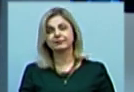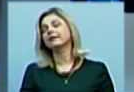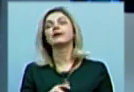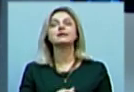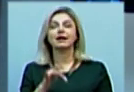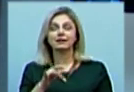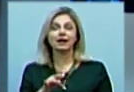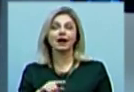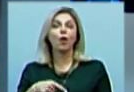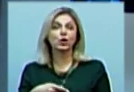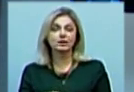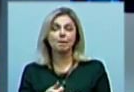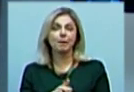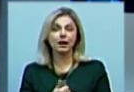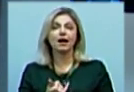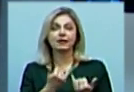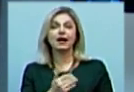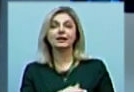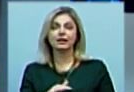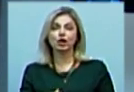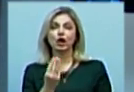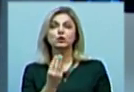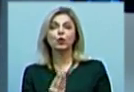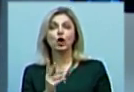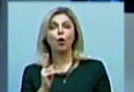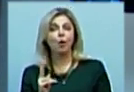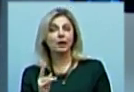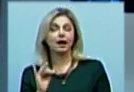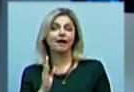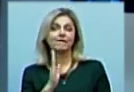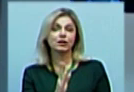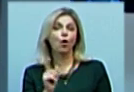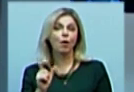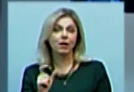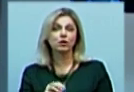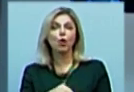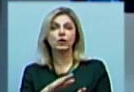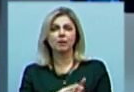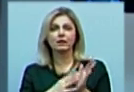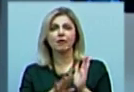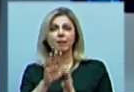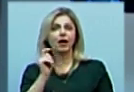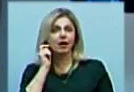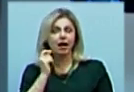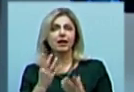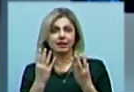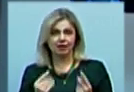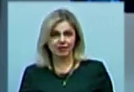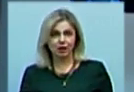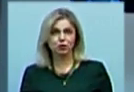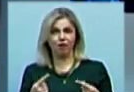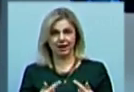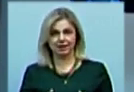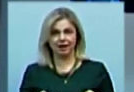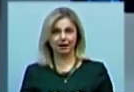Центральній міській бібліотеці для дітей імені Шури Кобера та Віті Хоменка відзначили 95-ту річницю з дня заснування